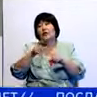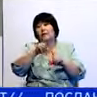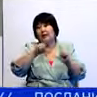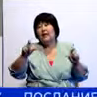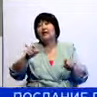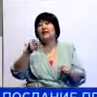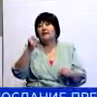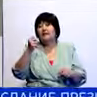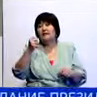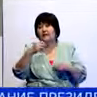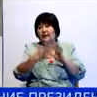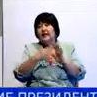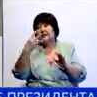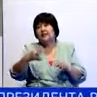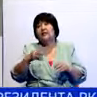1930 пожар был ликвидирован